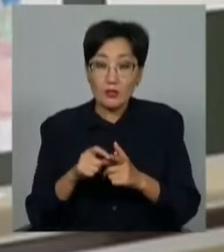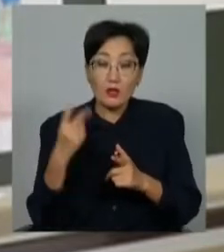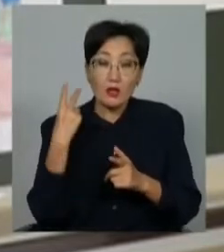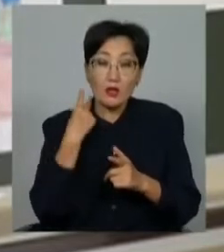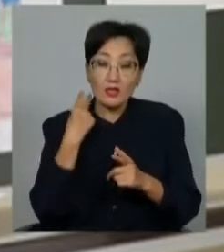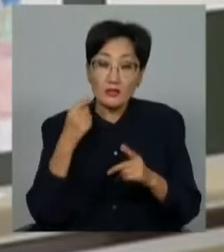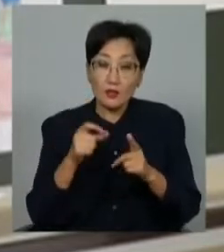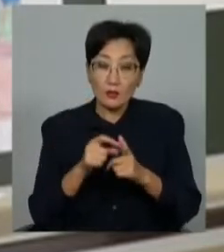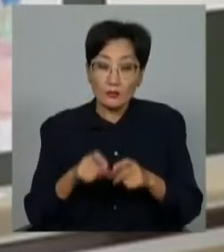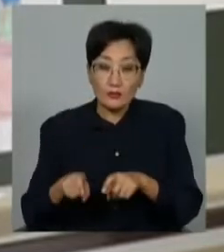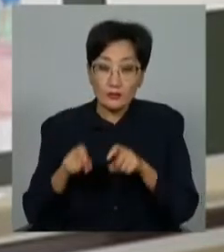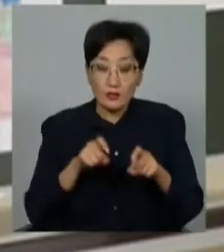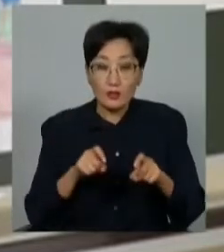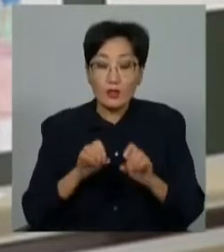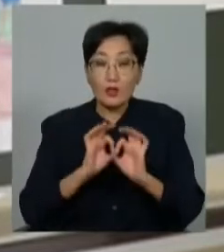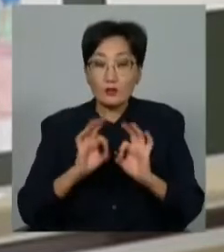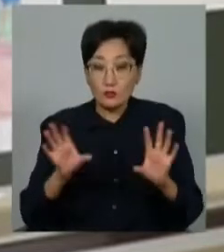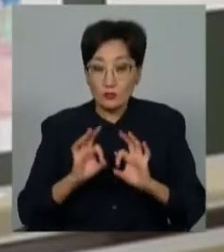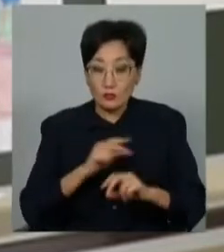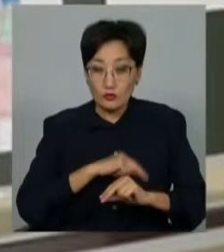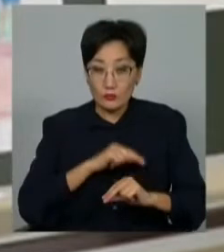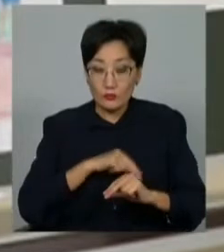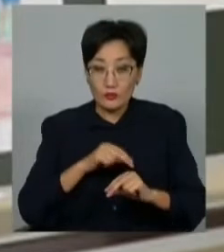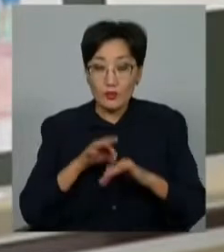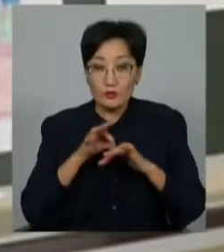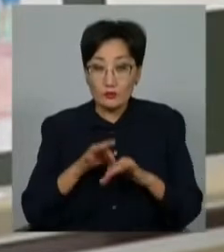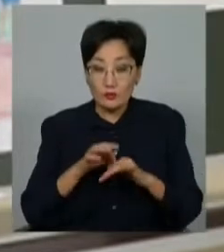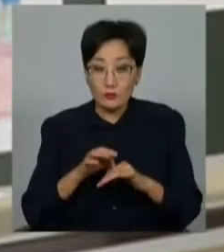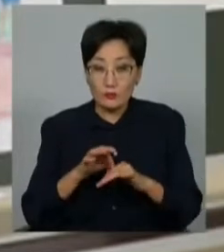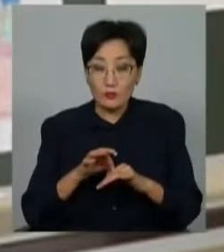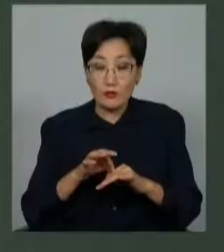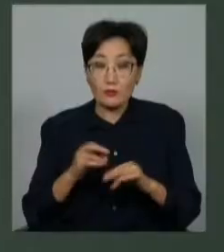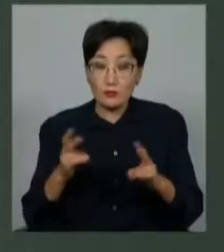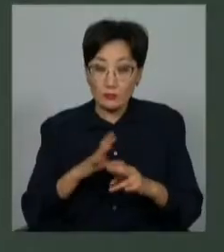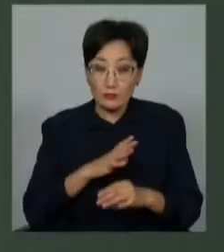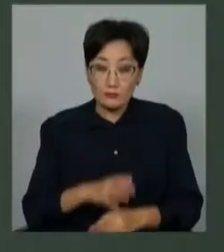көшу бойынша ақпараттық түсіндірме жұмыстарын ұйымдастыру тапсырма берілген болатын.